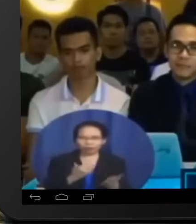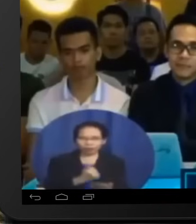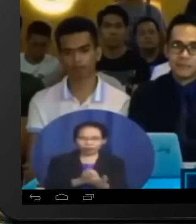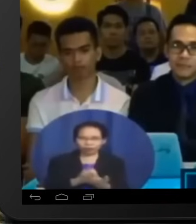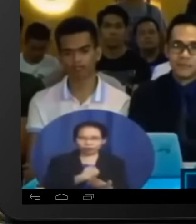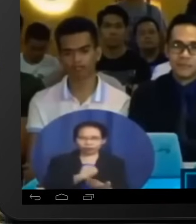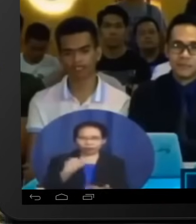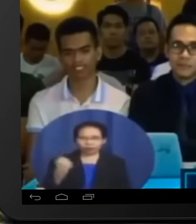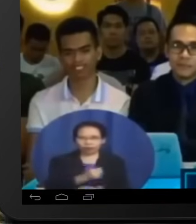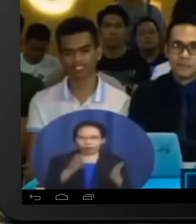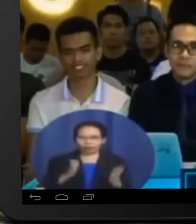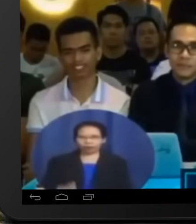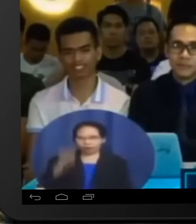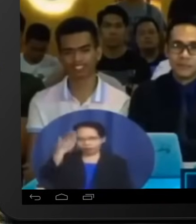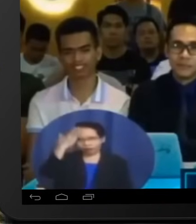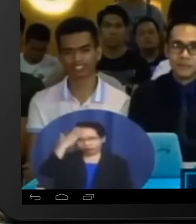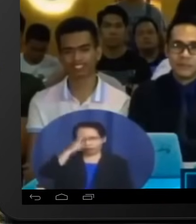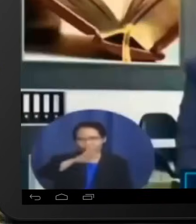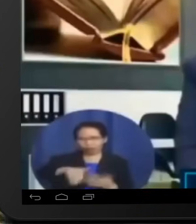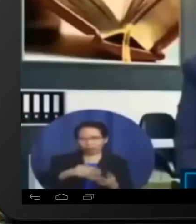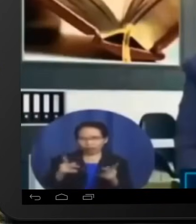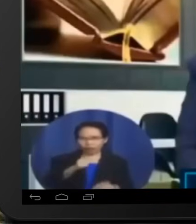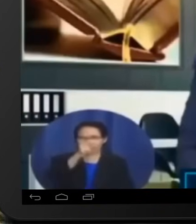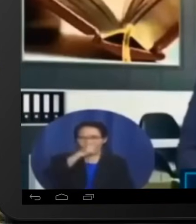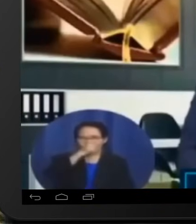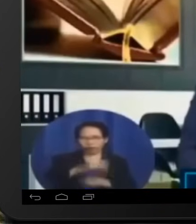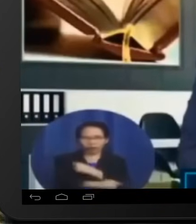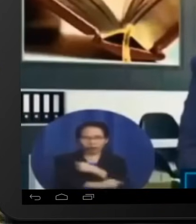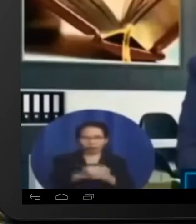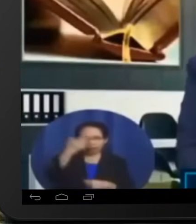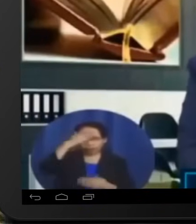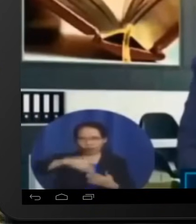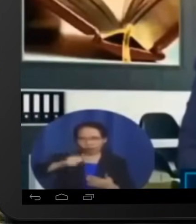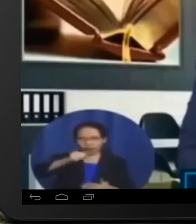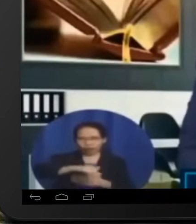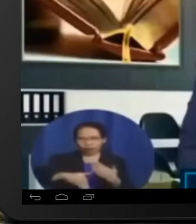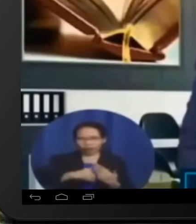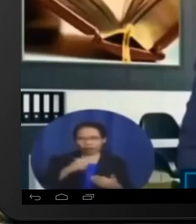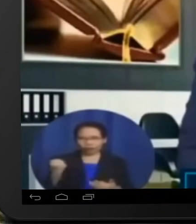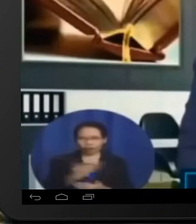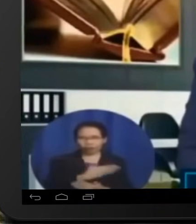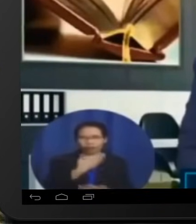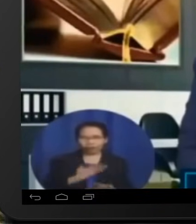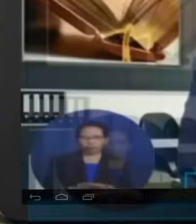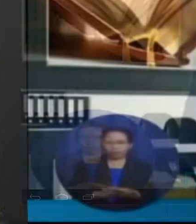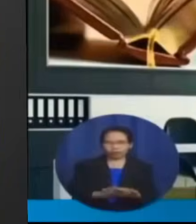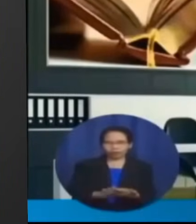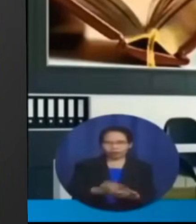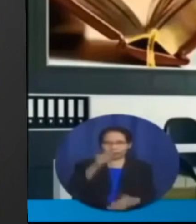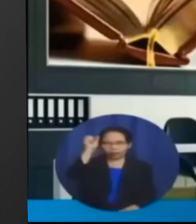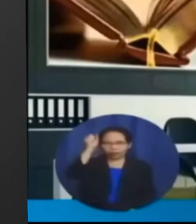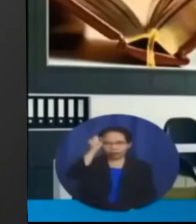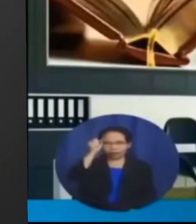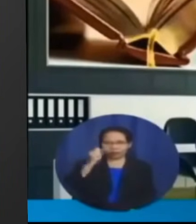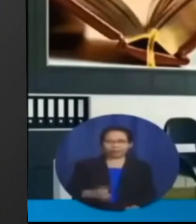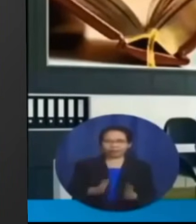Senador yung kilala nyo halos lahat yun, lahat ng tao sa Pilipinas. Mabuting senador yun.